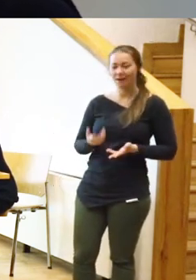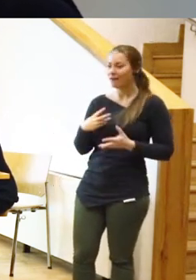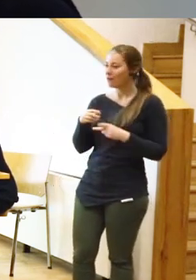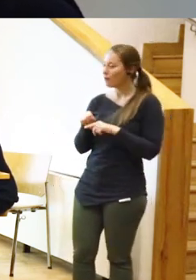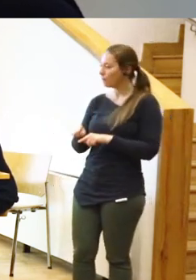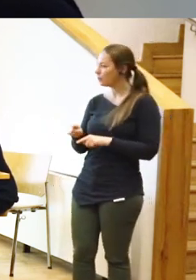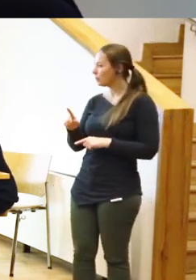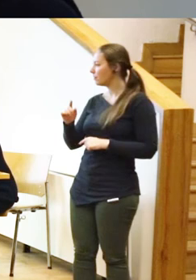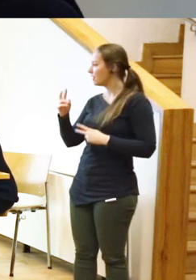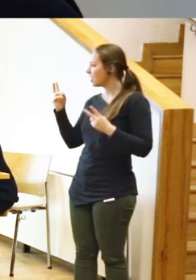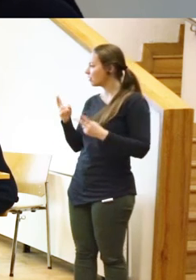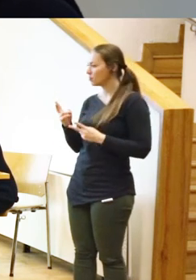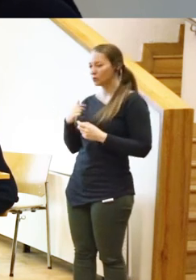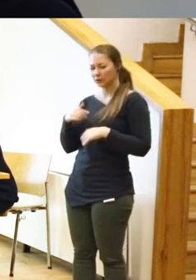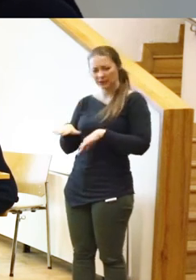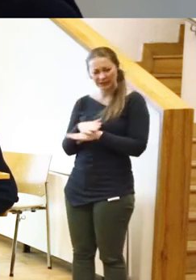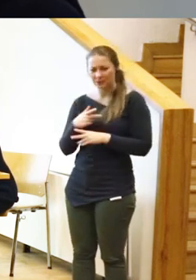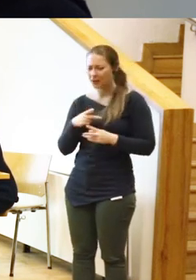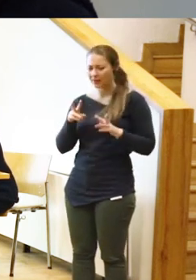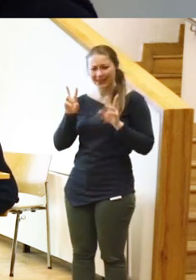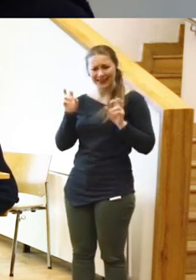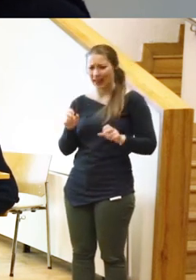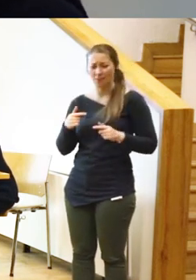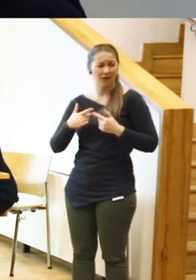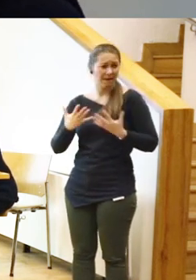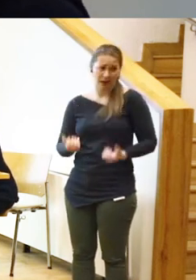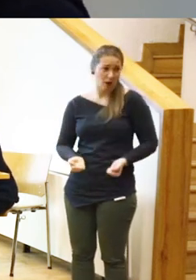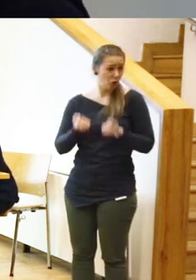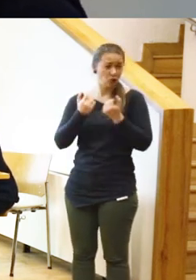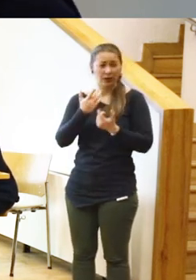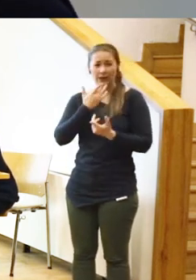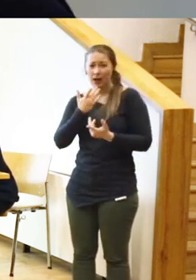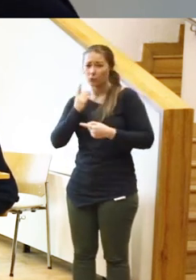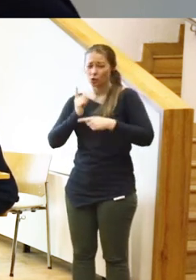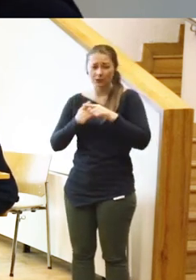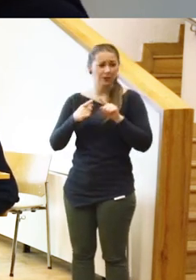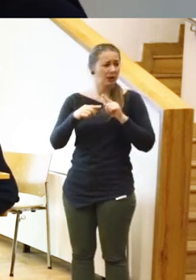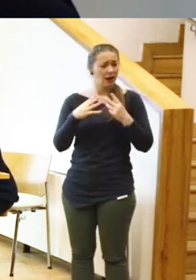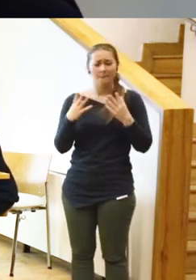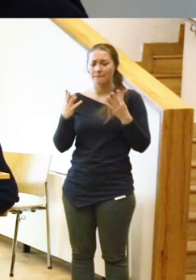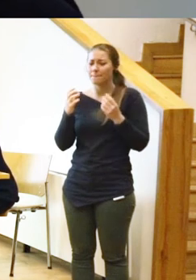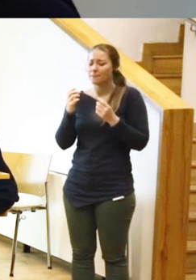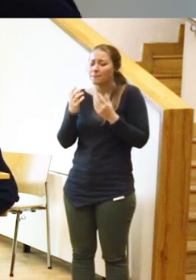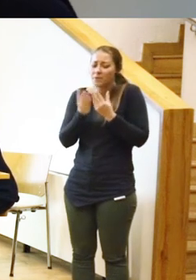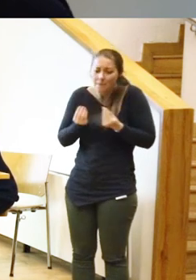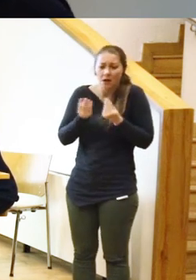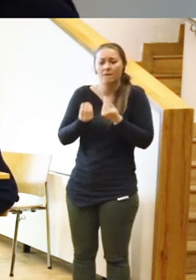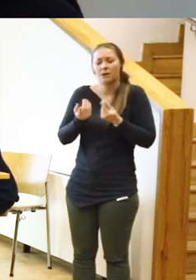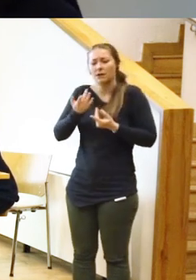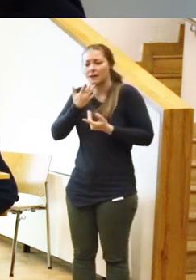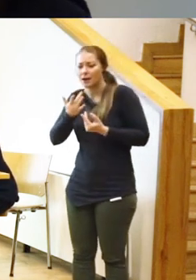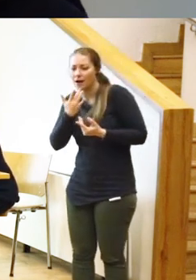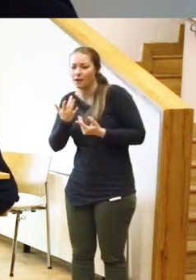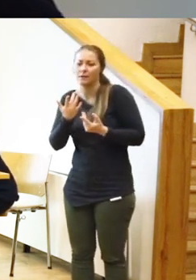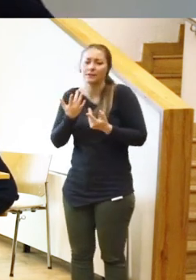že to téma je vlastně hrozně náročné na to, jak o něm mluvit a jak s ním zacházet